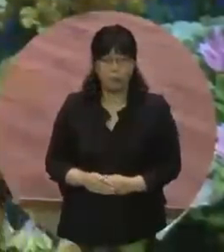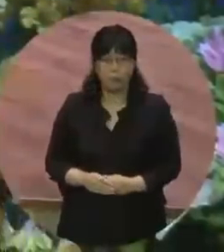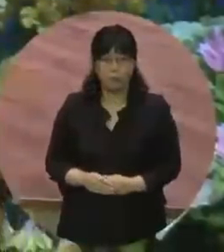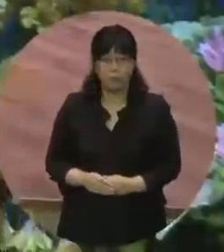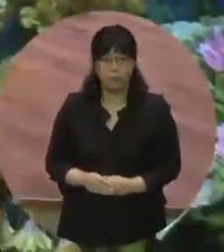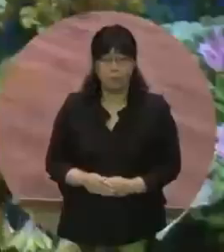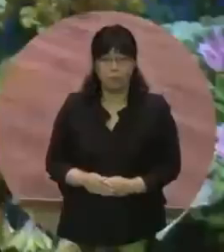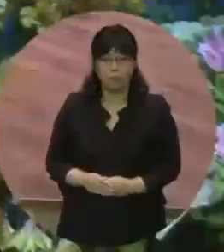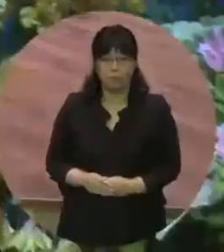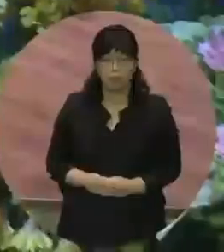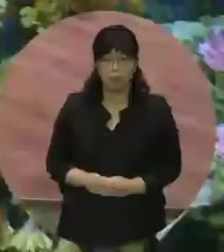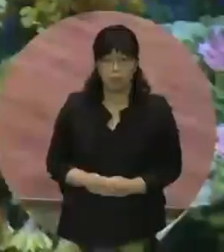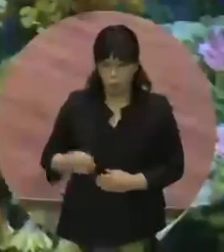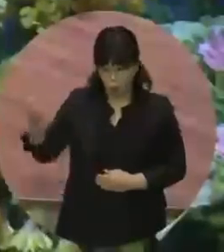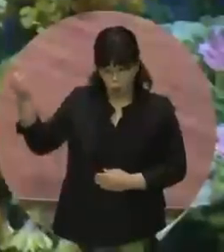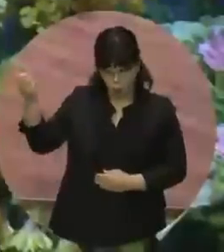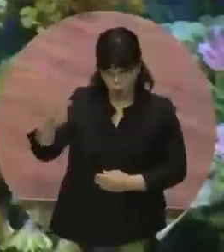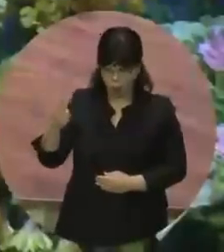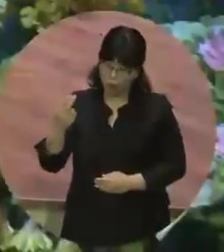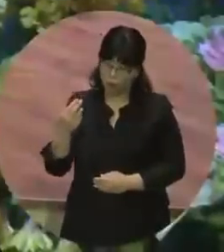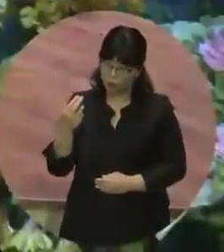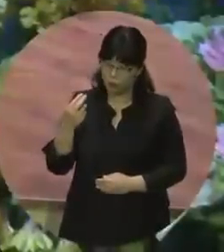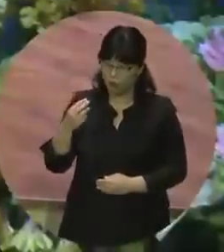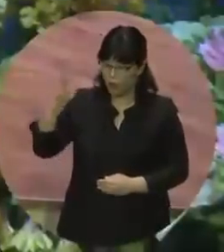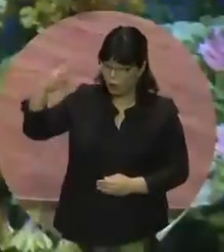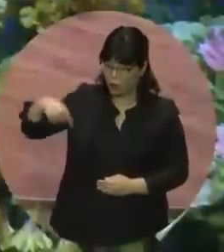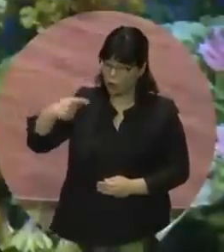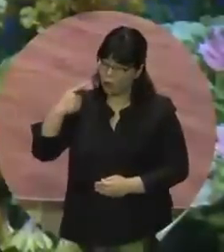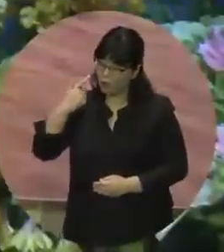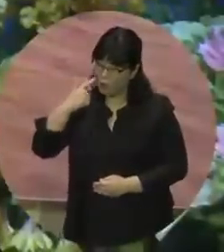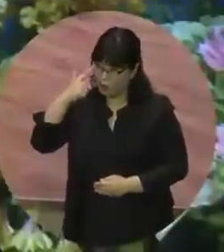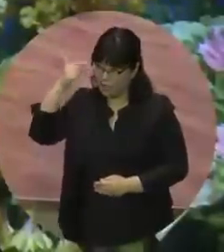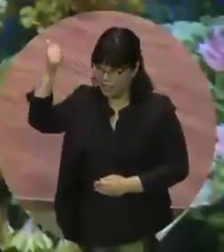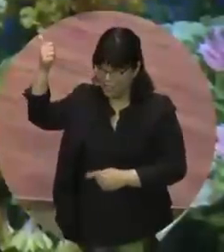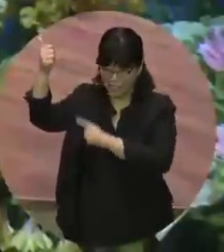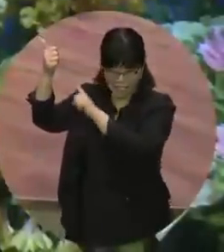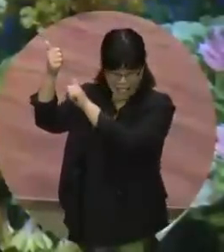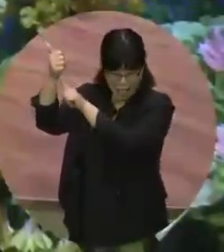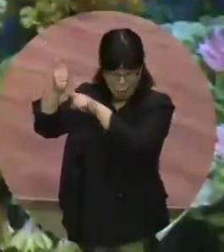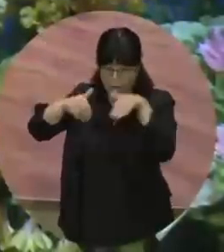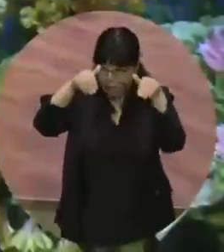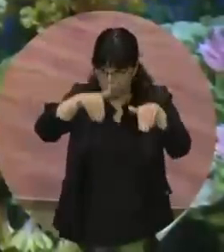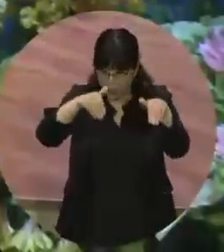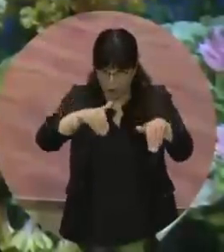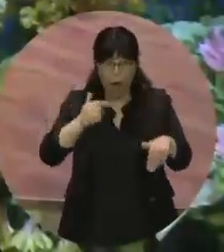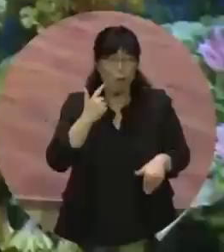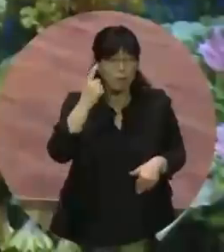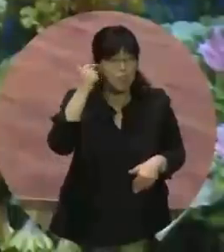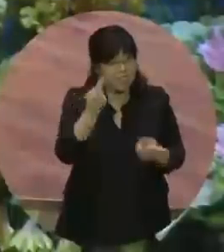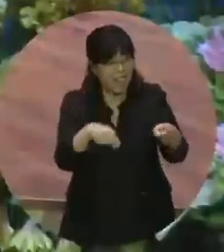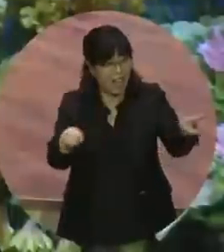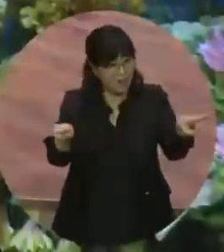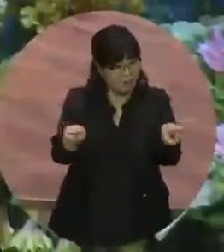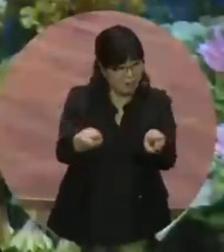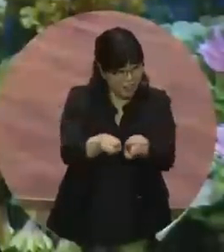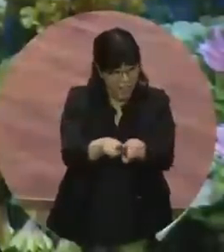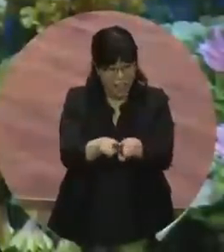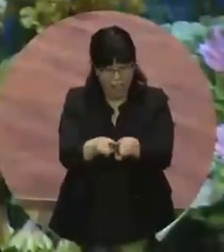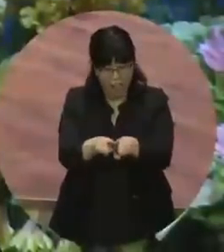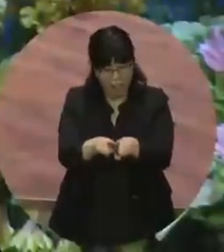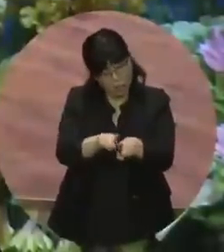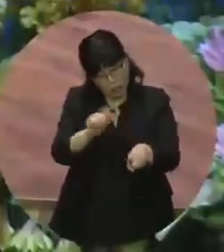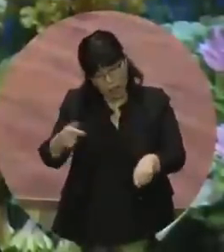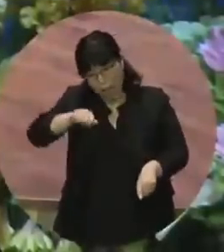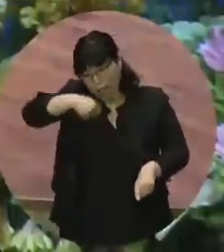2-3절 지금 빌딩 전에 먼저 해야 된다 해가지고 같이 그렇게 저녁에 방에서 다 식사하는데 식사 전에